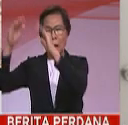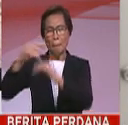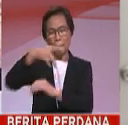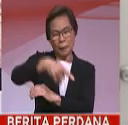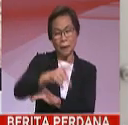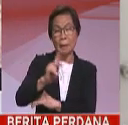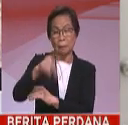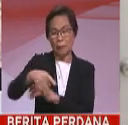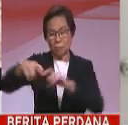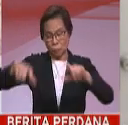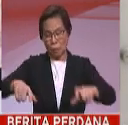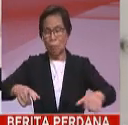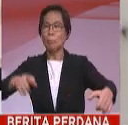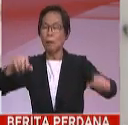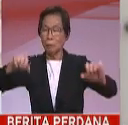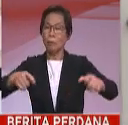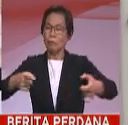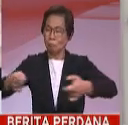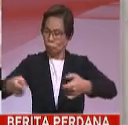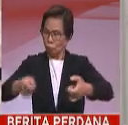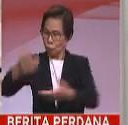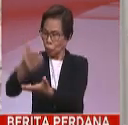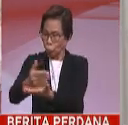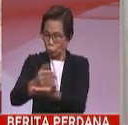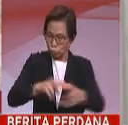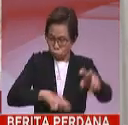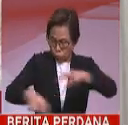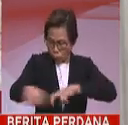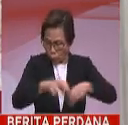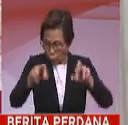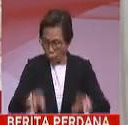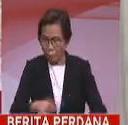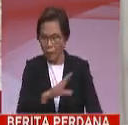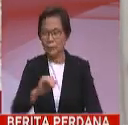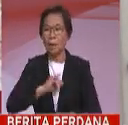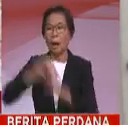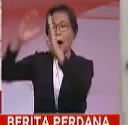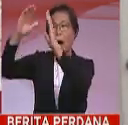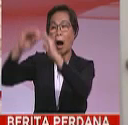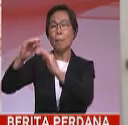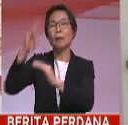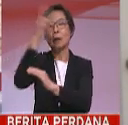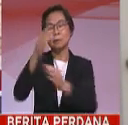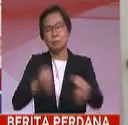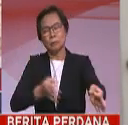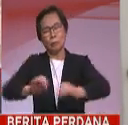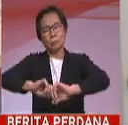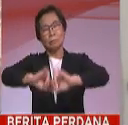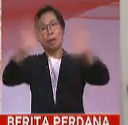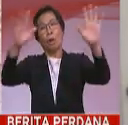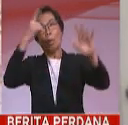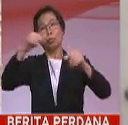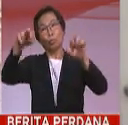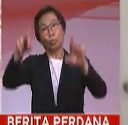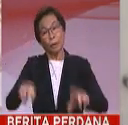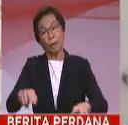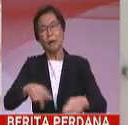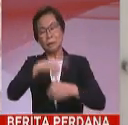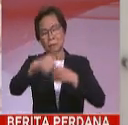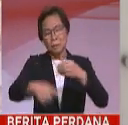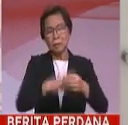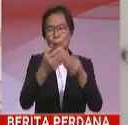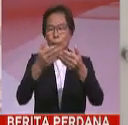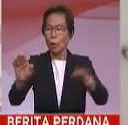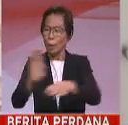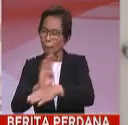ini dapat mengawal pergerakan rakyat. Dan lagi satu, saya berharap kerajaan dapat memberi penjelasan yang lebih jelas kepada rakyat tentang